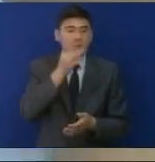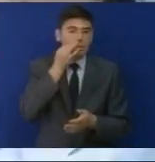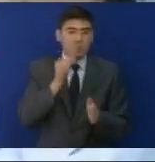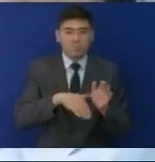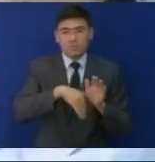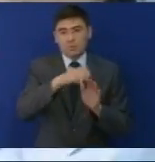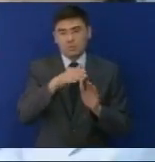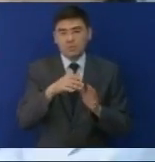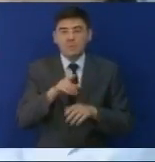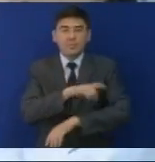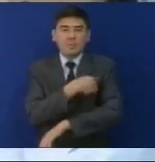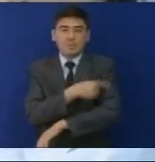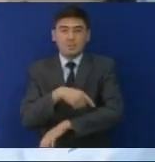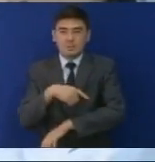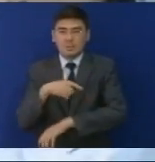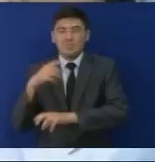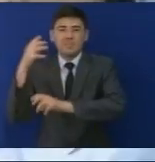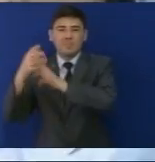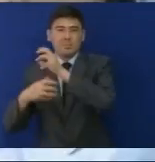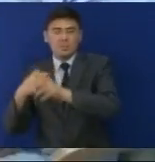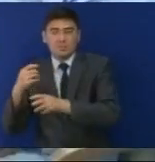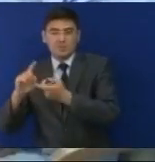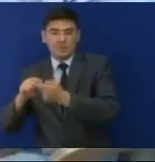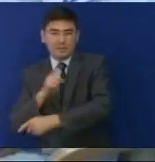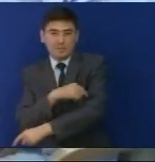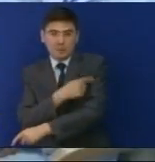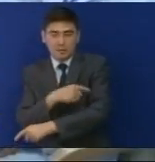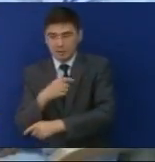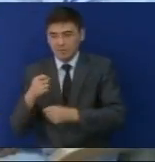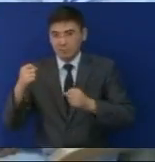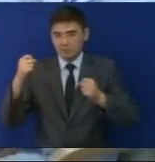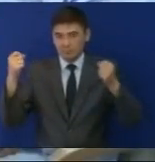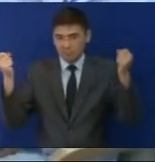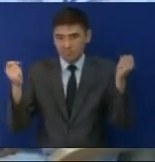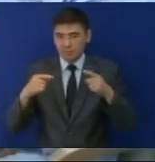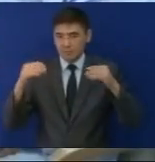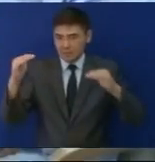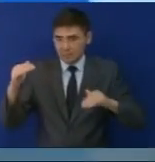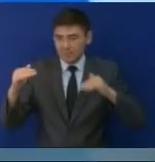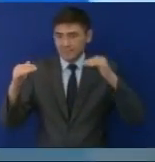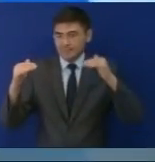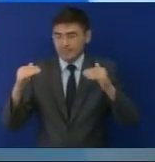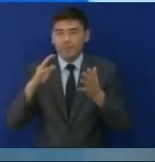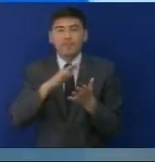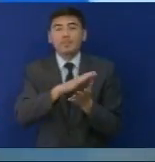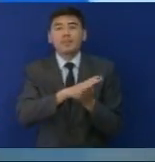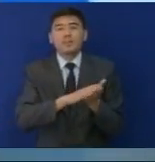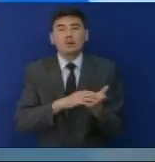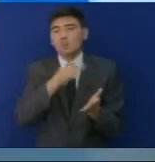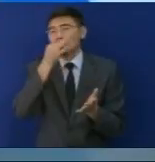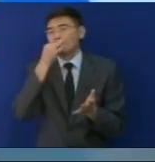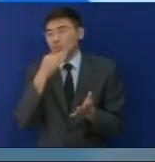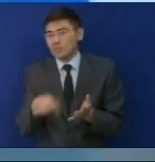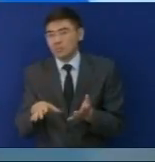успешно интегрироваться в мировое образовательное пространство, а выпускникам вуза, получив диплому международного образца, продолжить обучение в любом